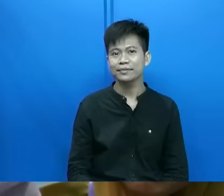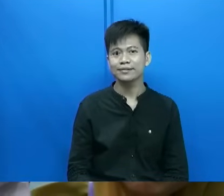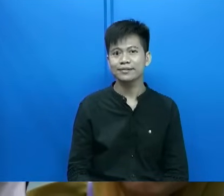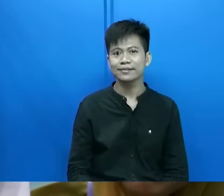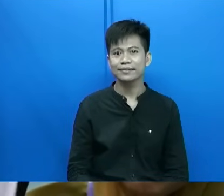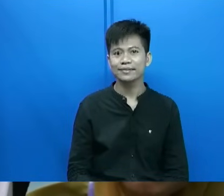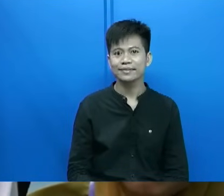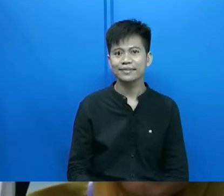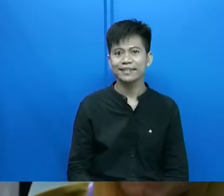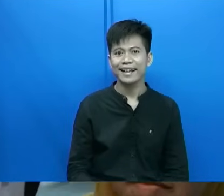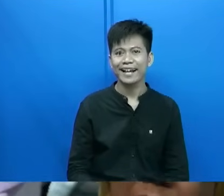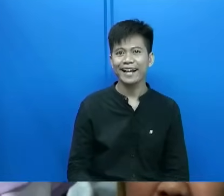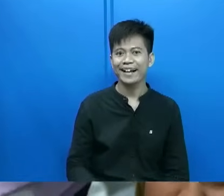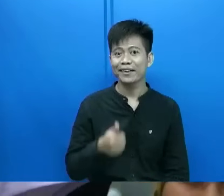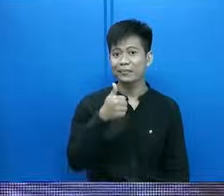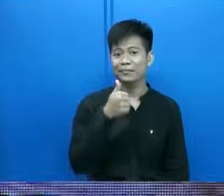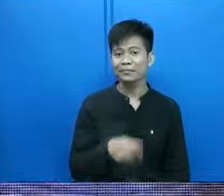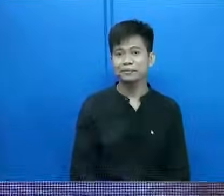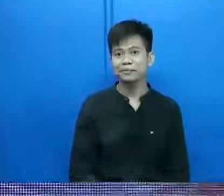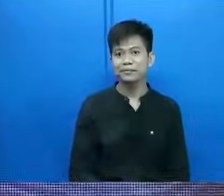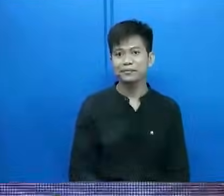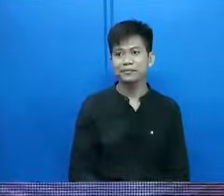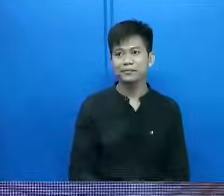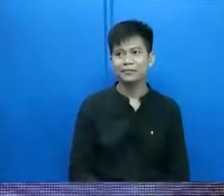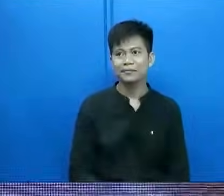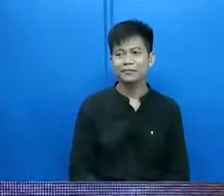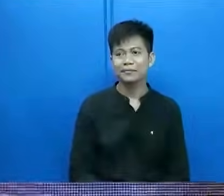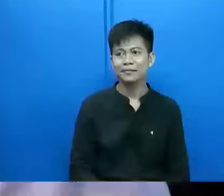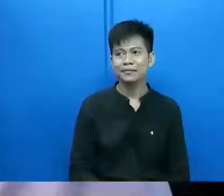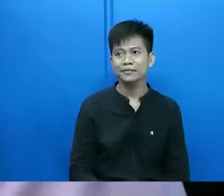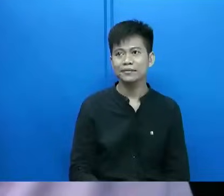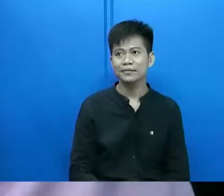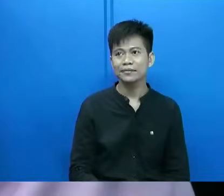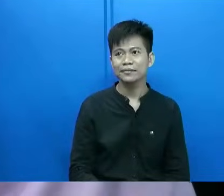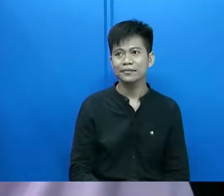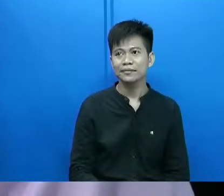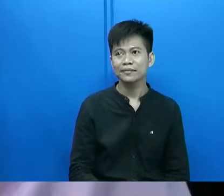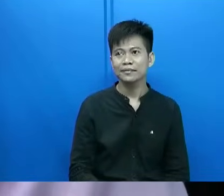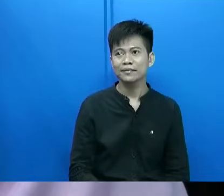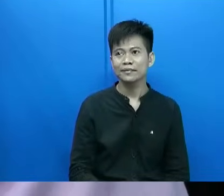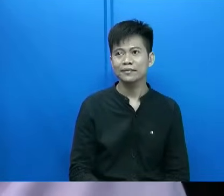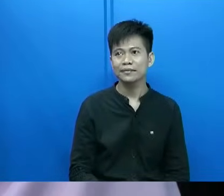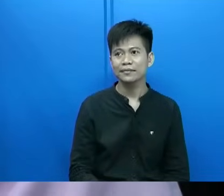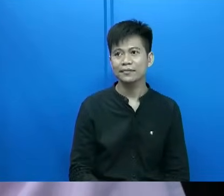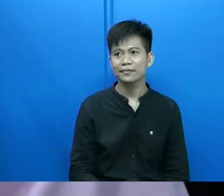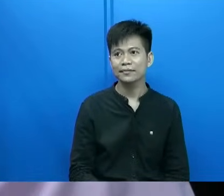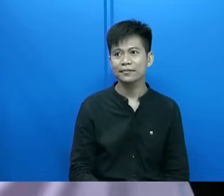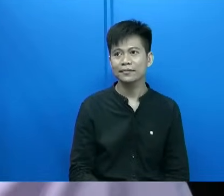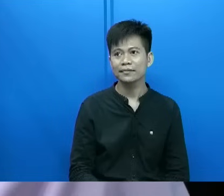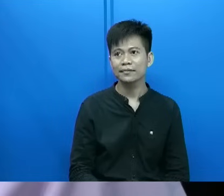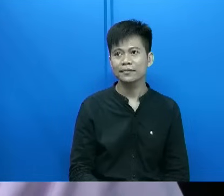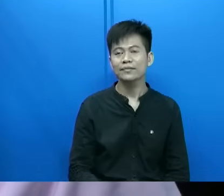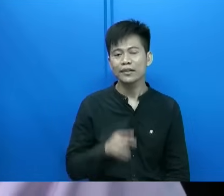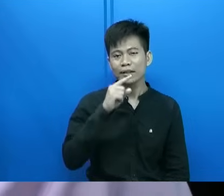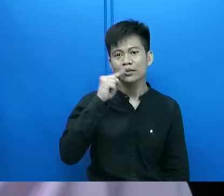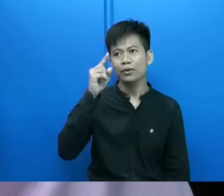Baik. Dan saya pengen pengen banget umroh, Ustaz. Baik, insya Allah